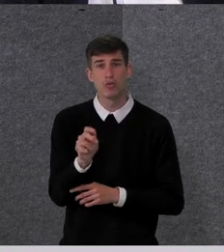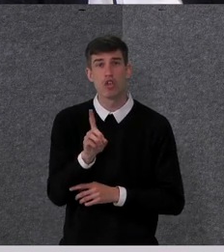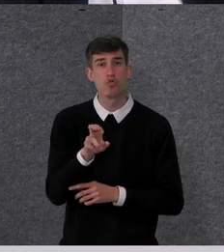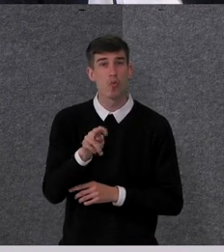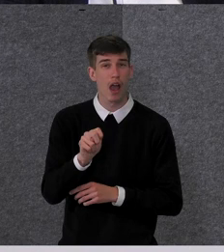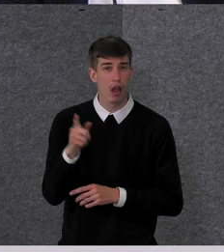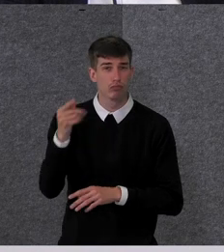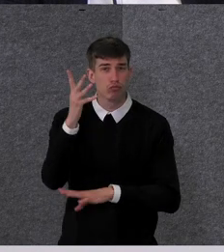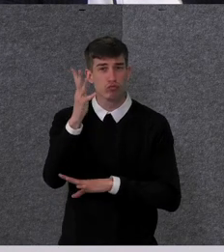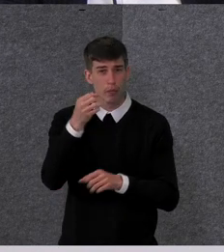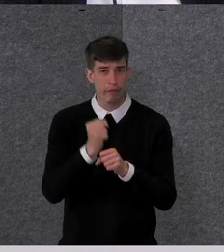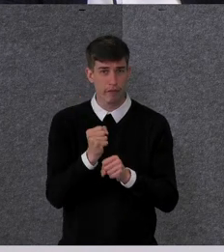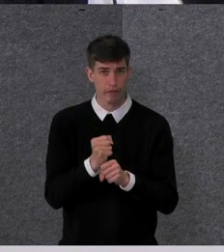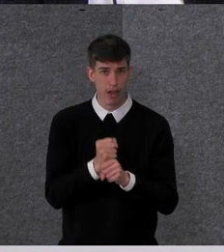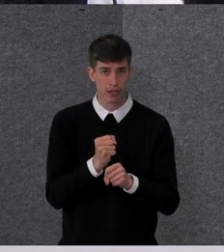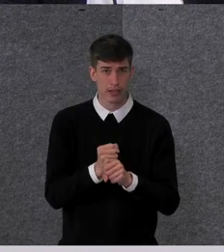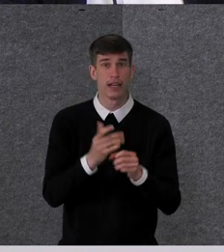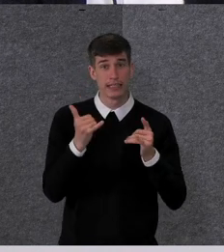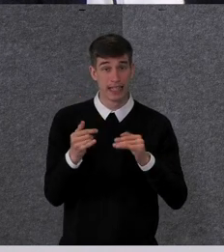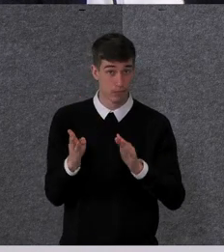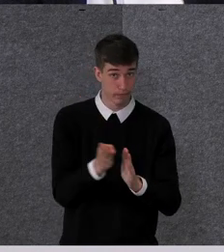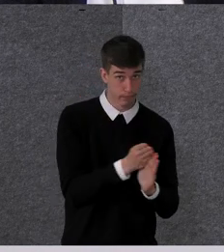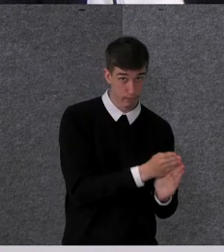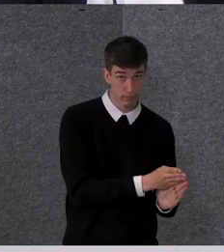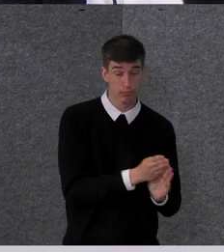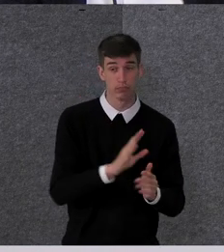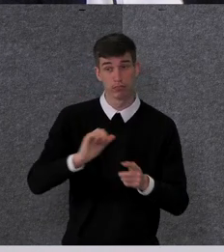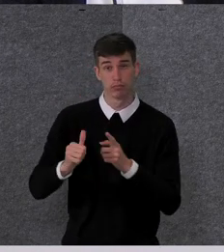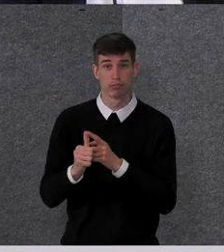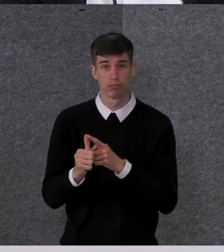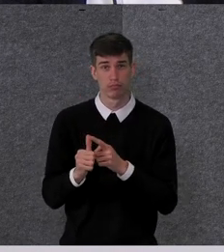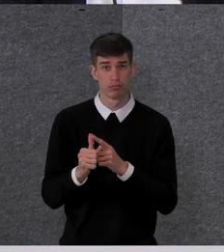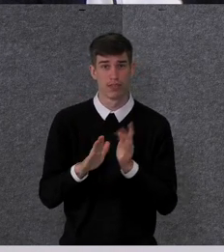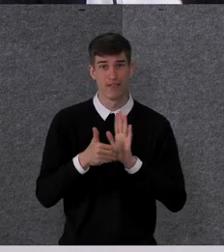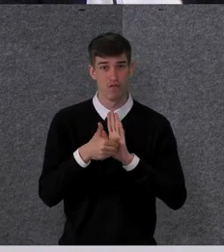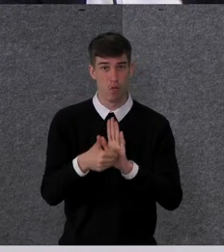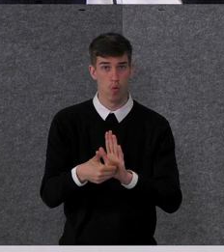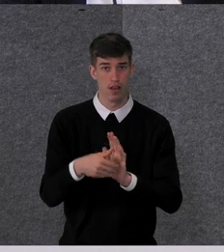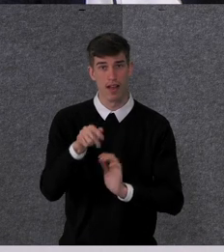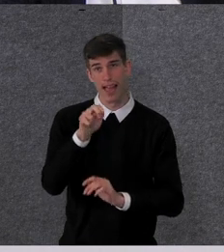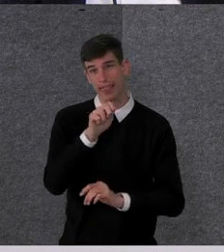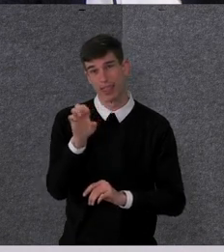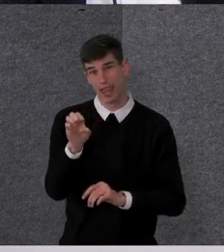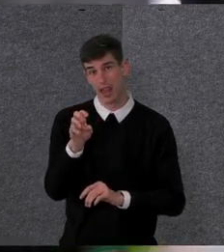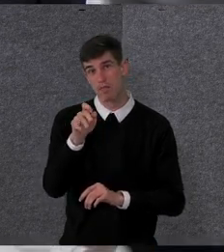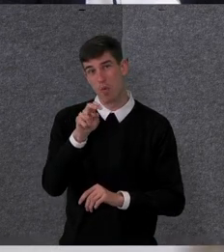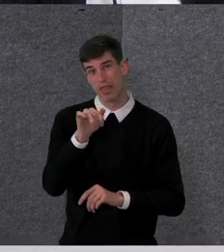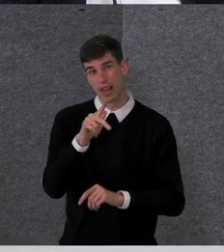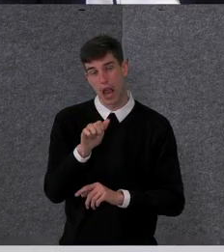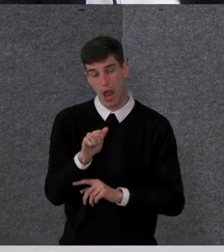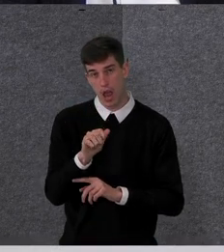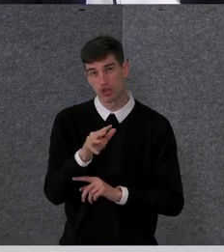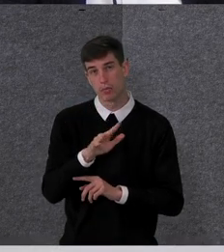hatte sich ja schon bereits vorgestellt, sodass wir jetzt nun eben in die Vorstellung von Anne-Monika Spalleck übergehen.